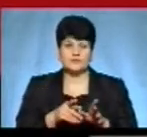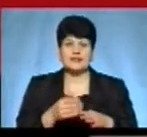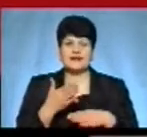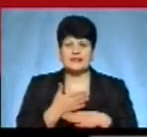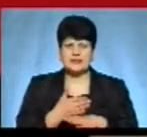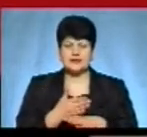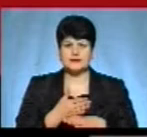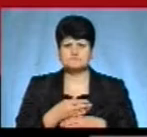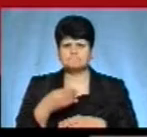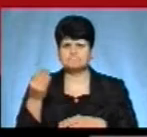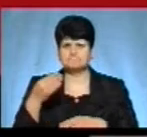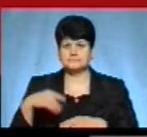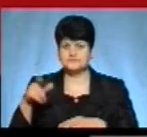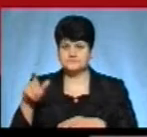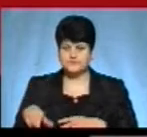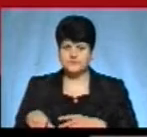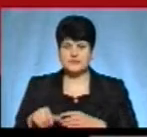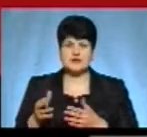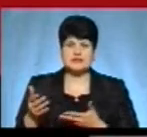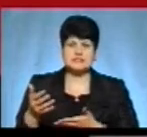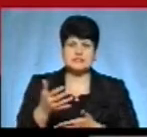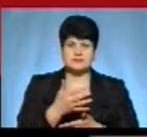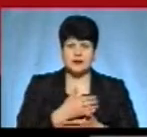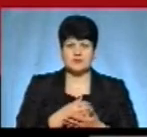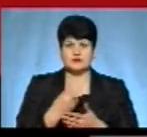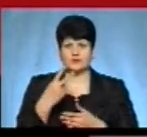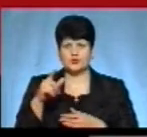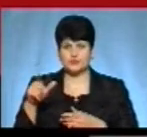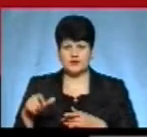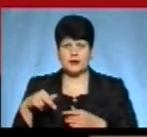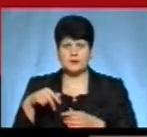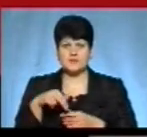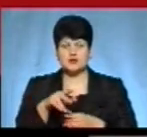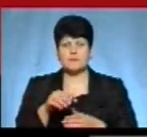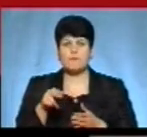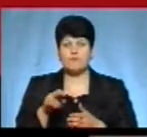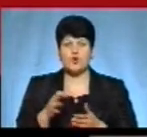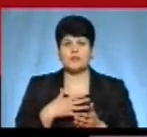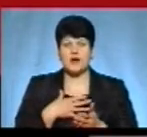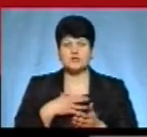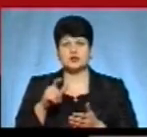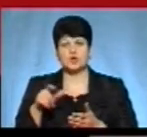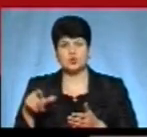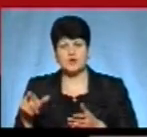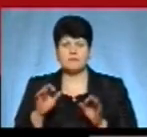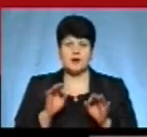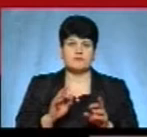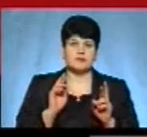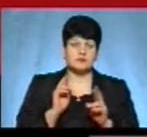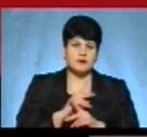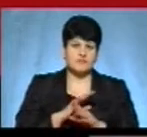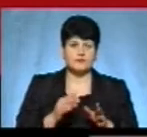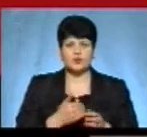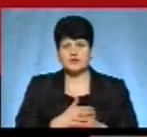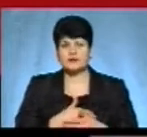розкольники, зібрали двох чоловіків, пішли по наших людях. Чи правда, чи неправда, хіли вони, чи не